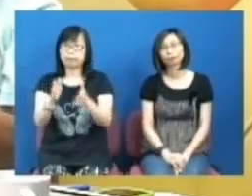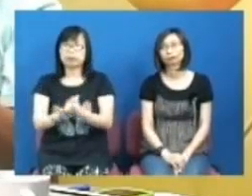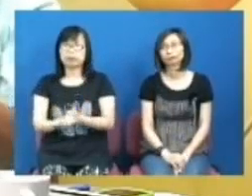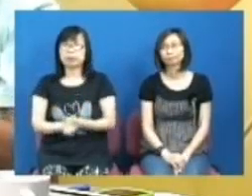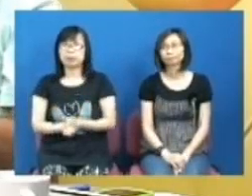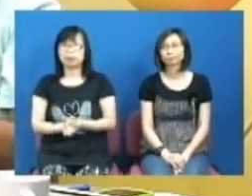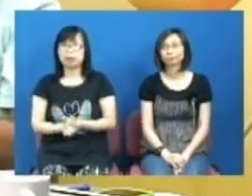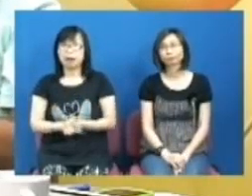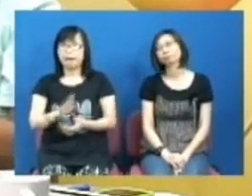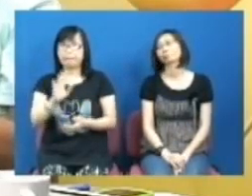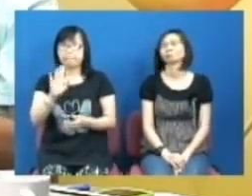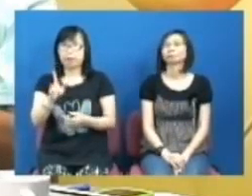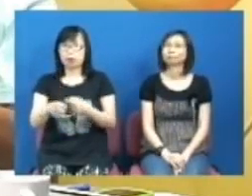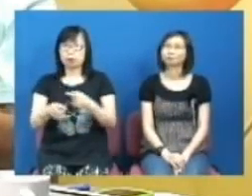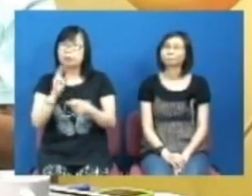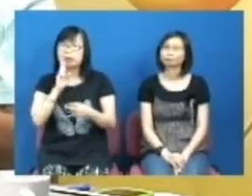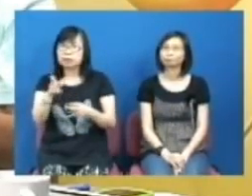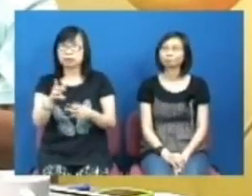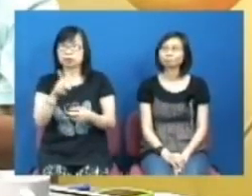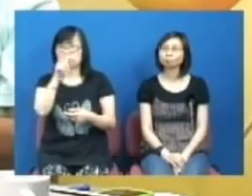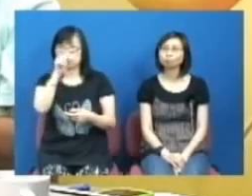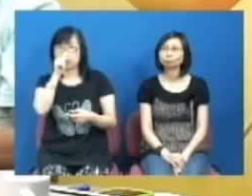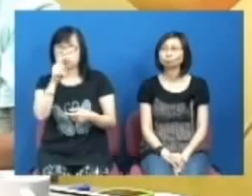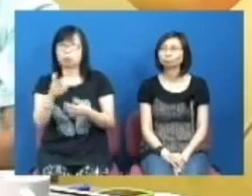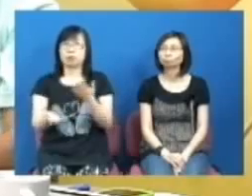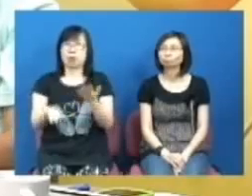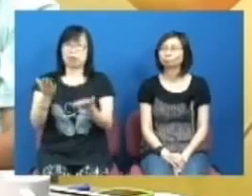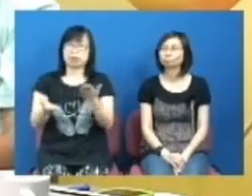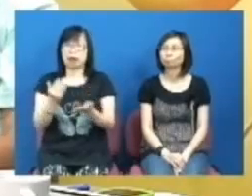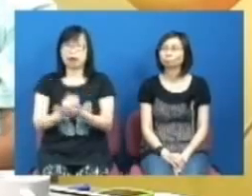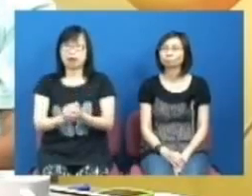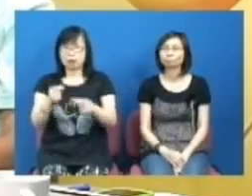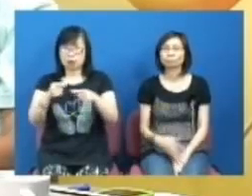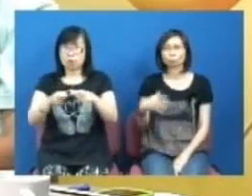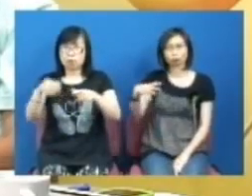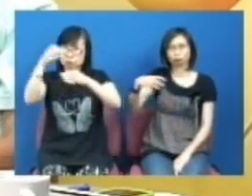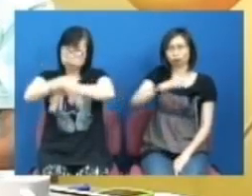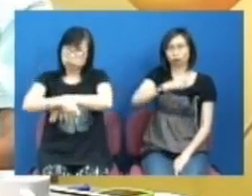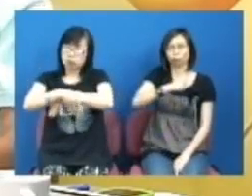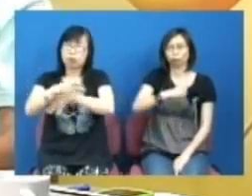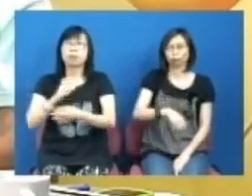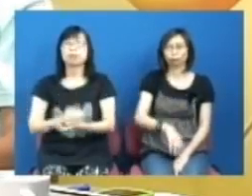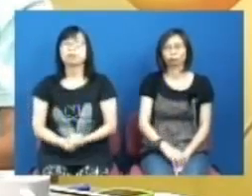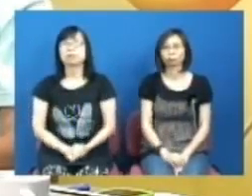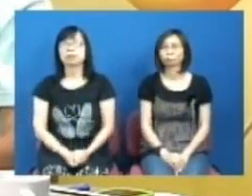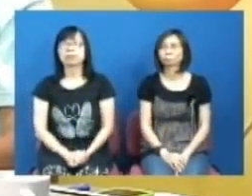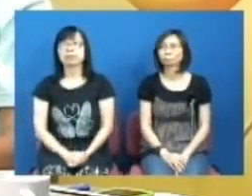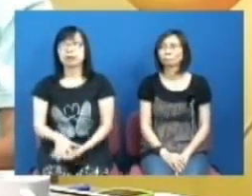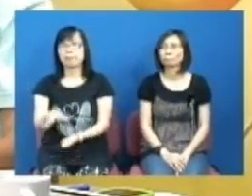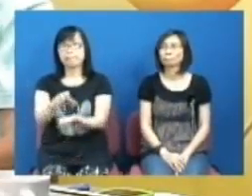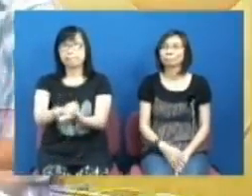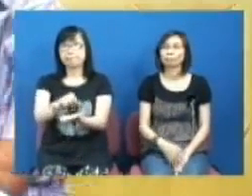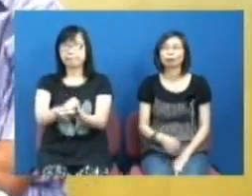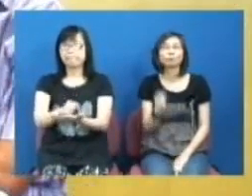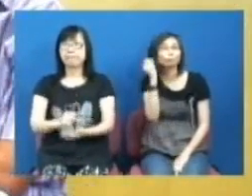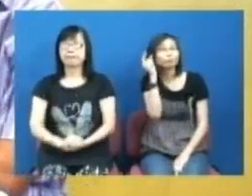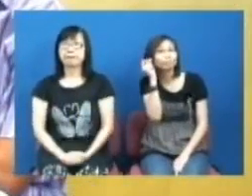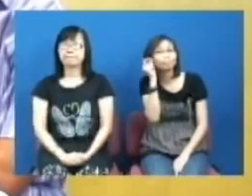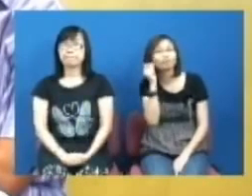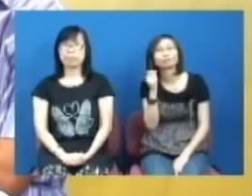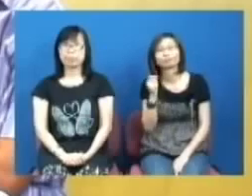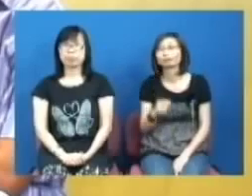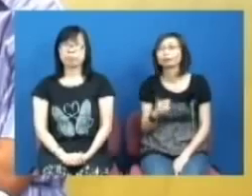要不危害到蘇聯和華沙公約的 霸權。哇，咁都幾得意喎！如果你話